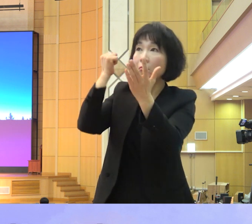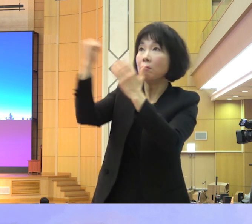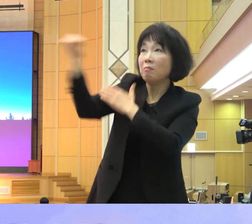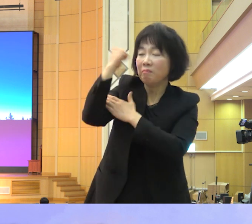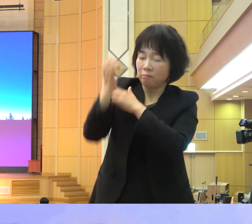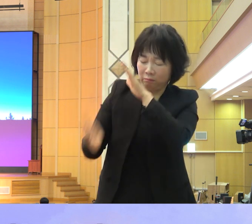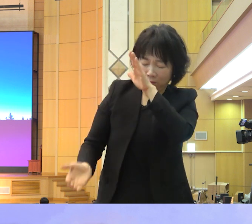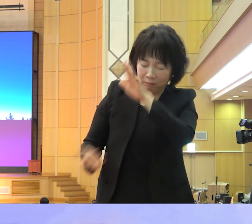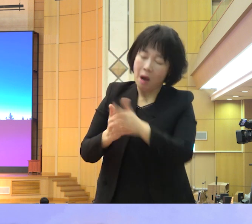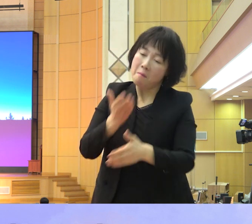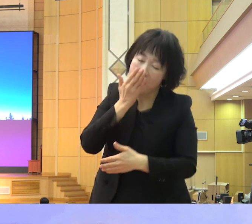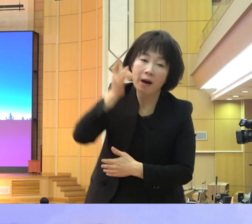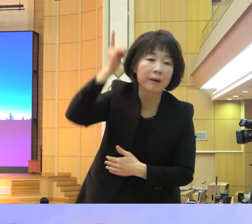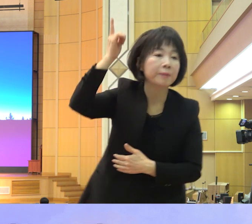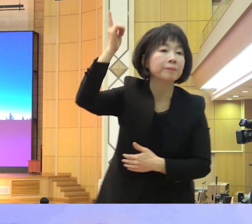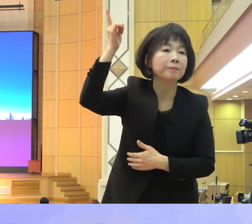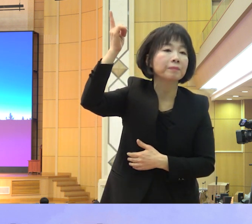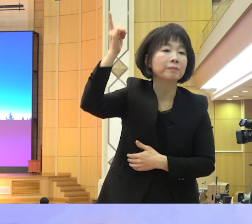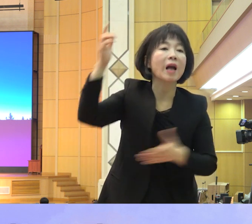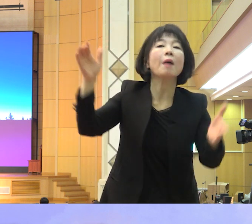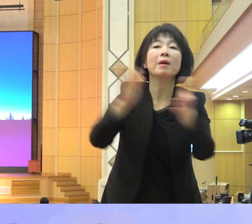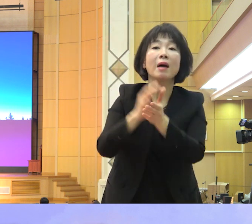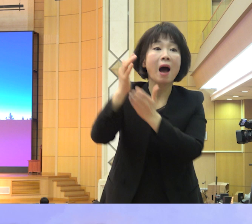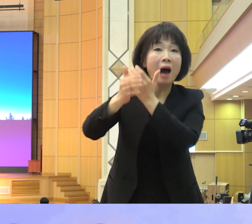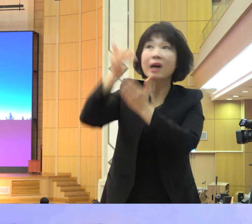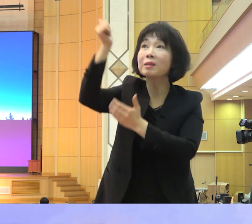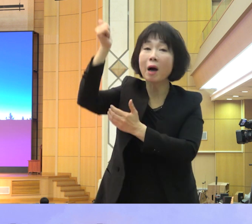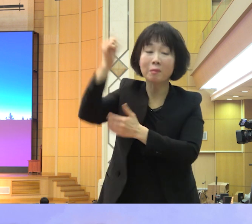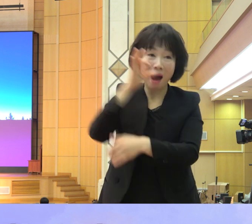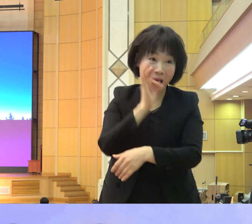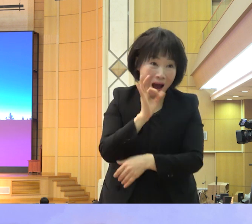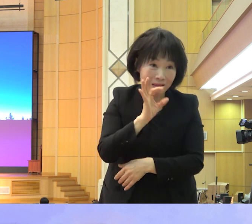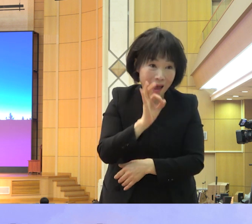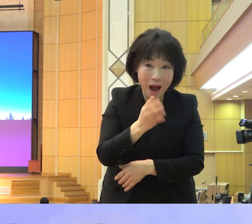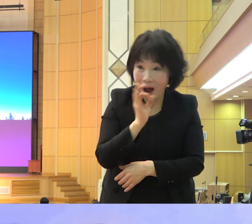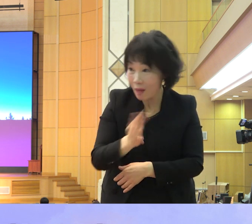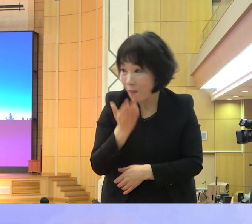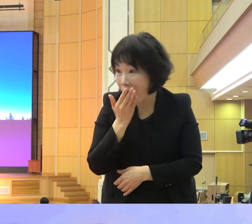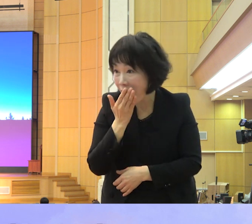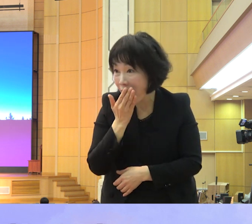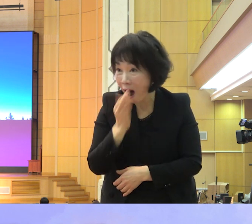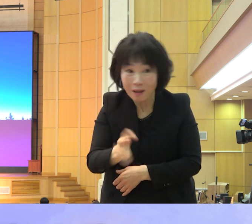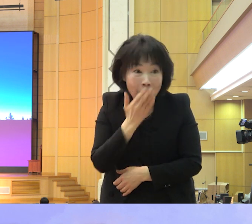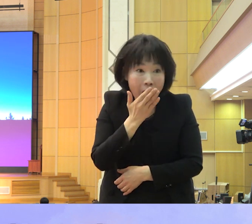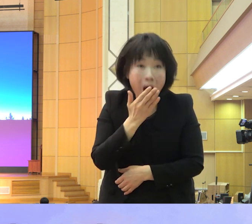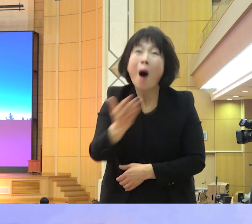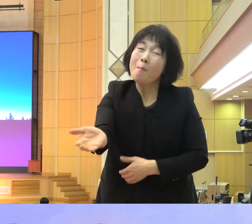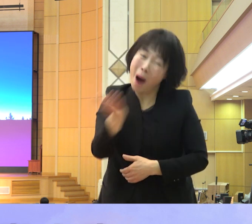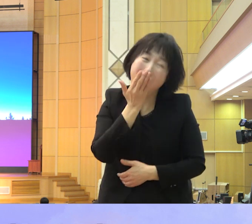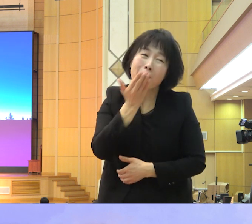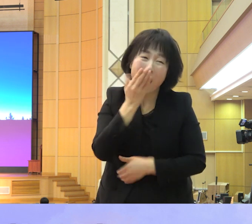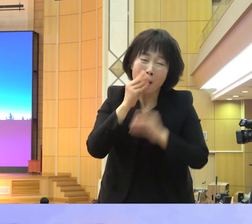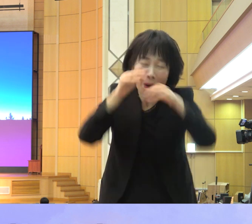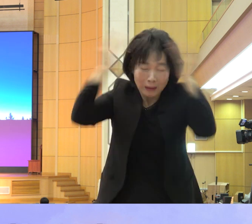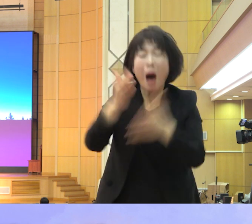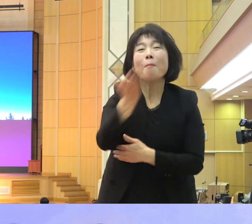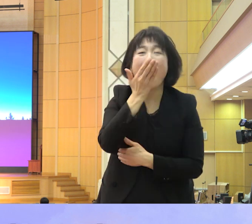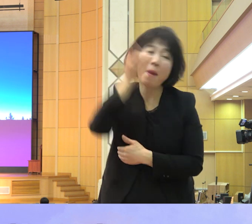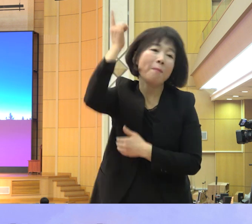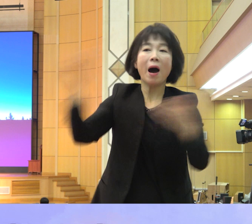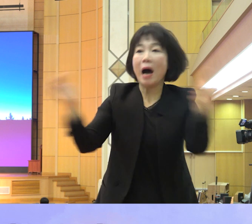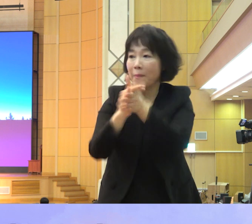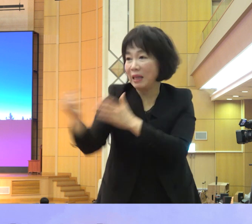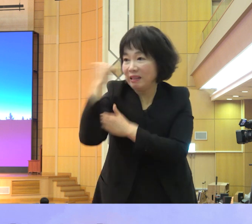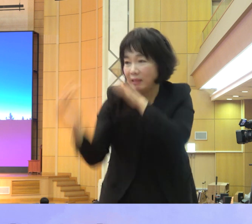무소불능하신 하나님이라고 했어요. 불능, 못할 것이 없는 하나님이다. 무엇이든지 못할 것이 없는